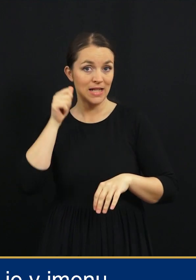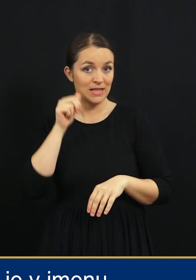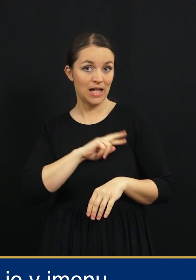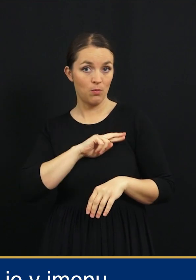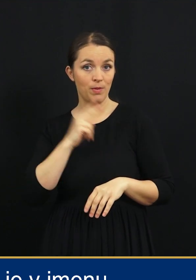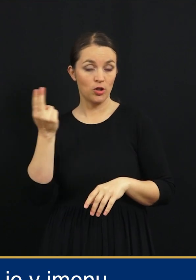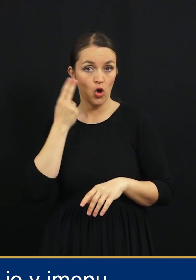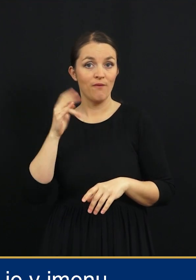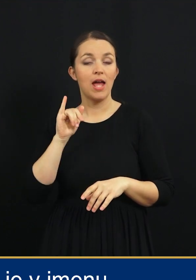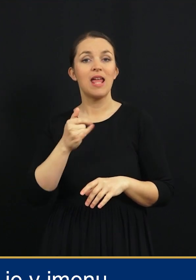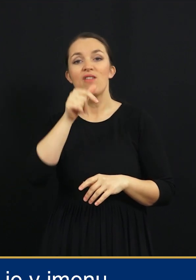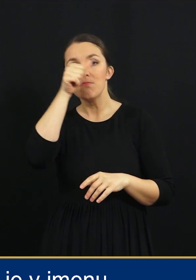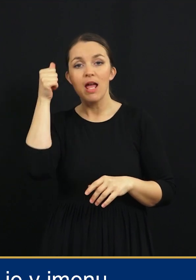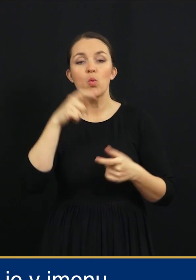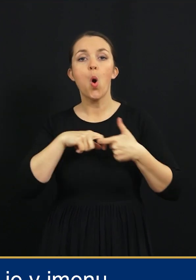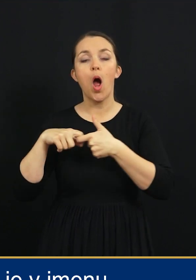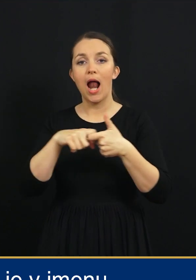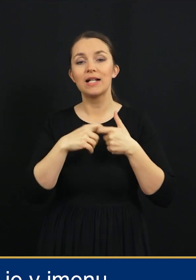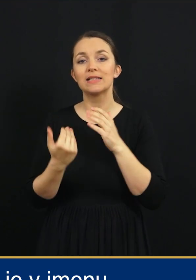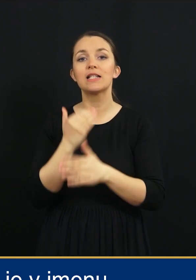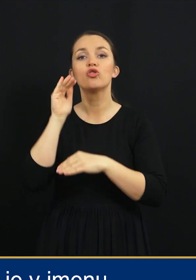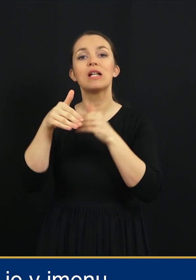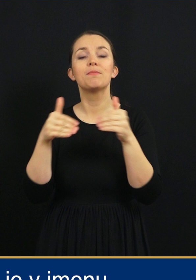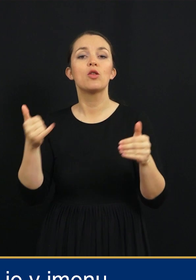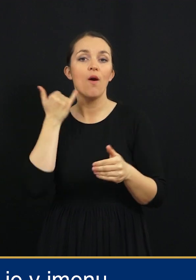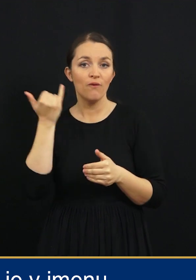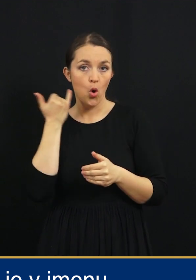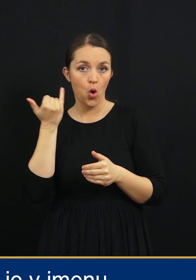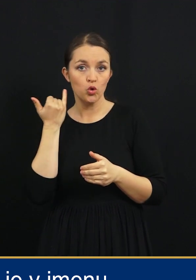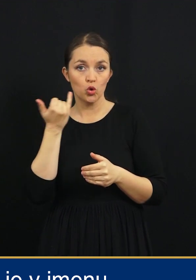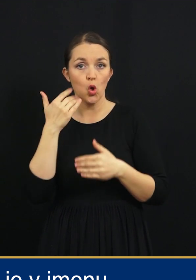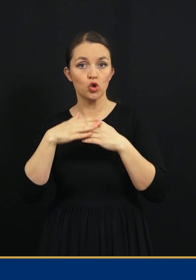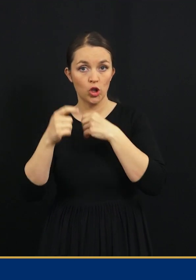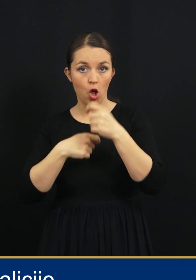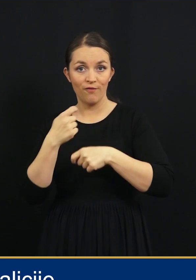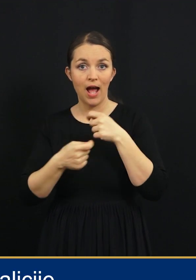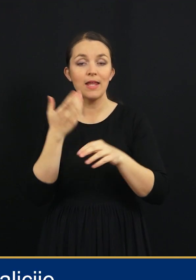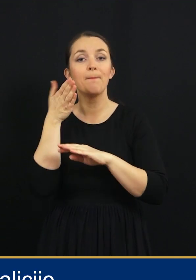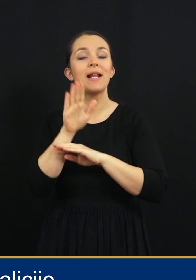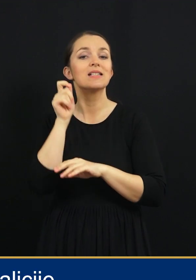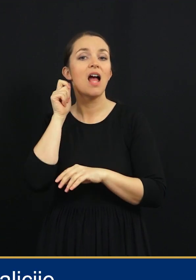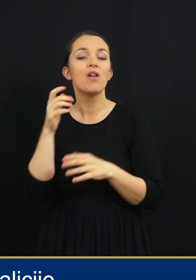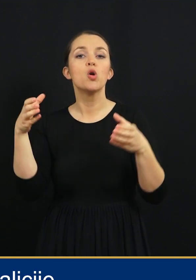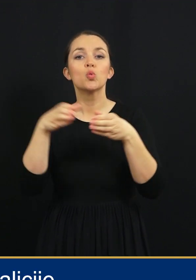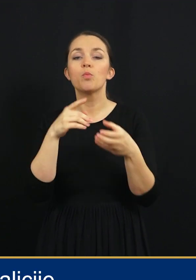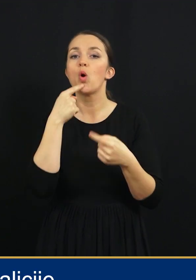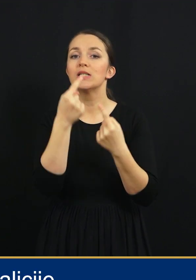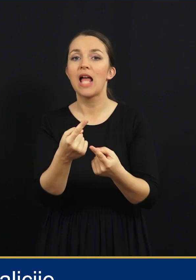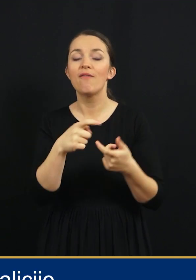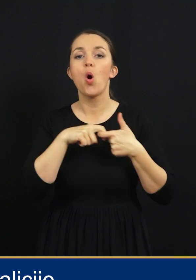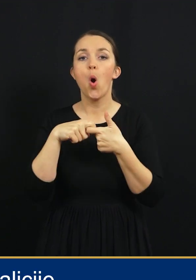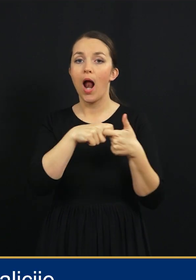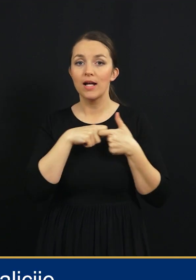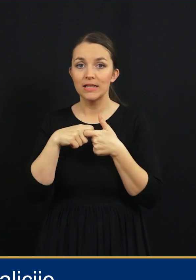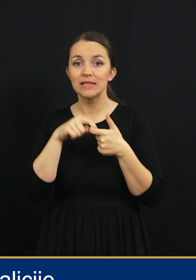Republike Slovenije je v imenu Koalicije za čezmejno vodno sodelovanje predstavila skupno izjavo